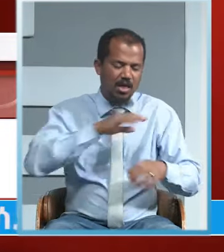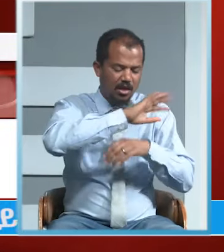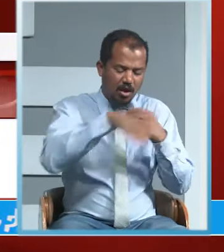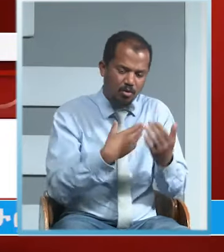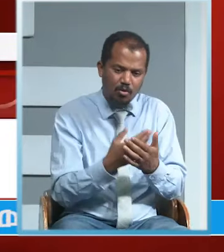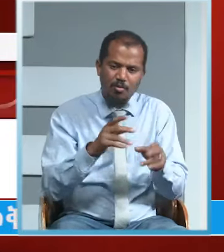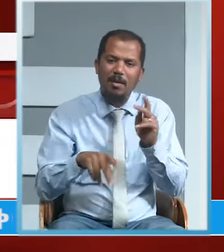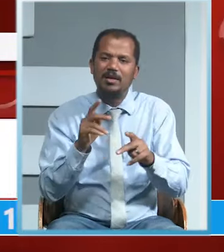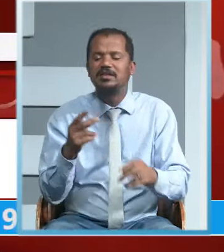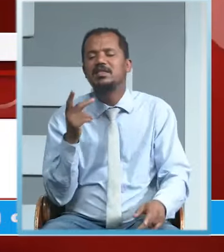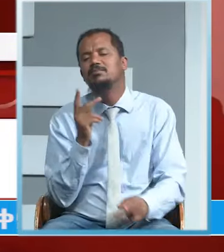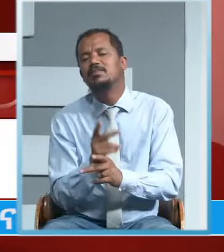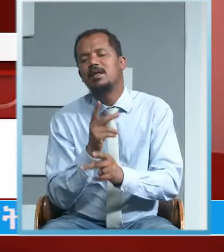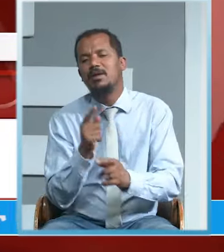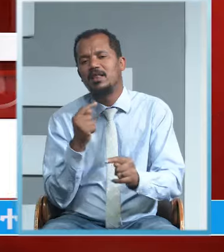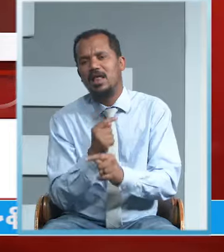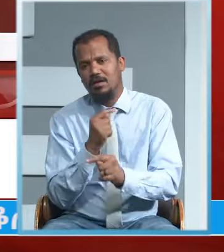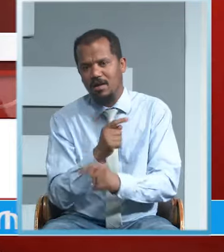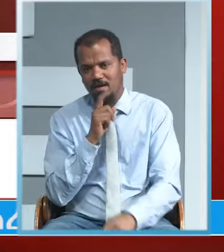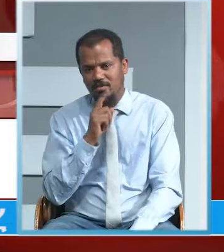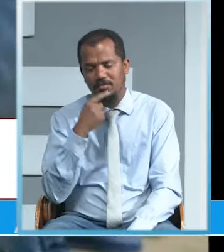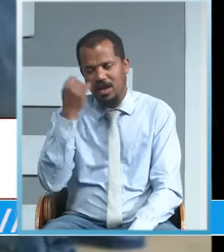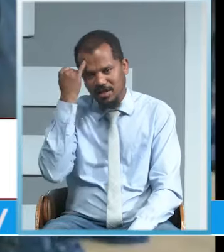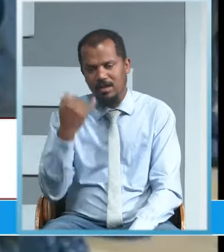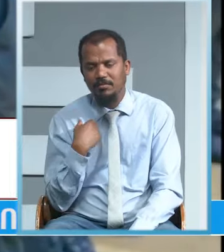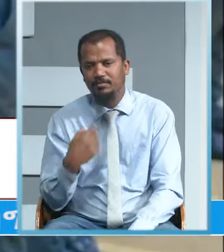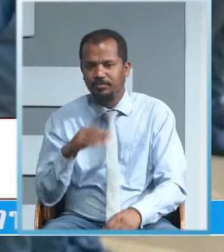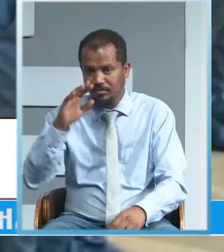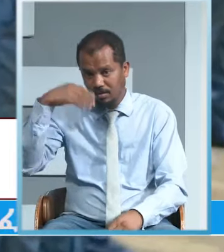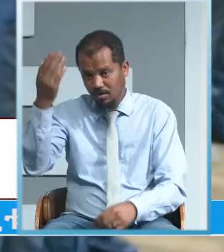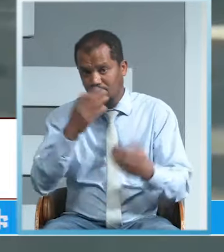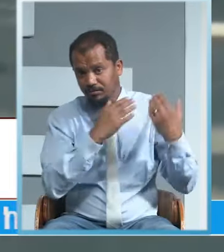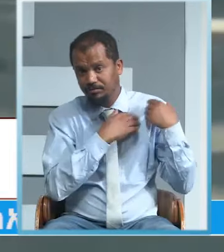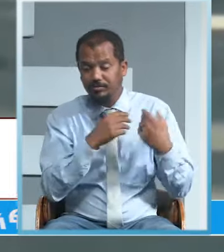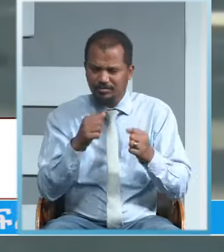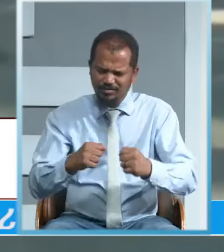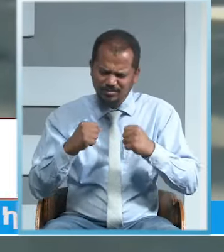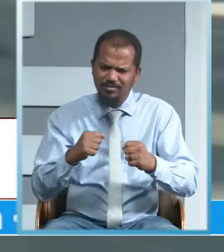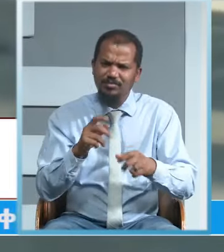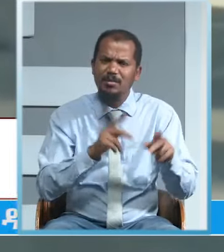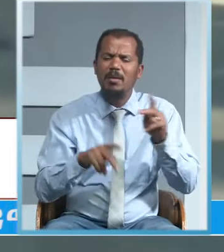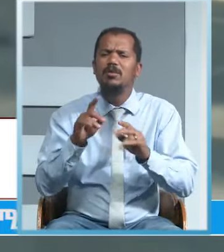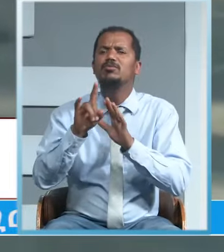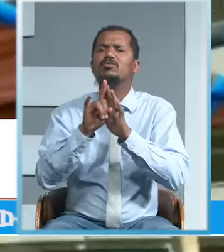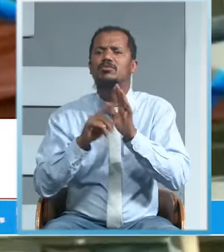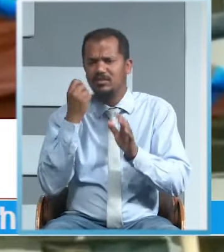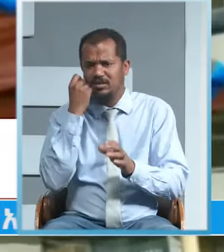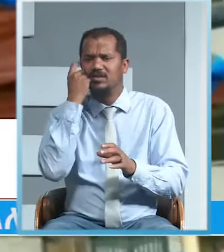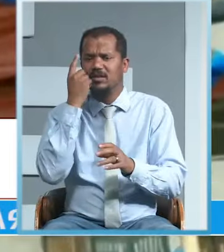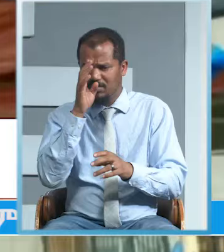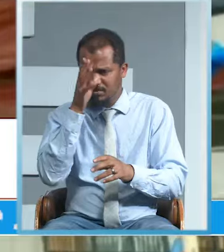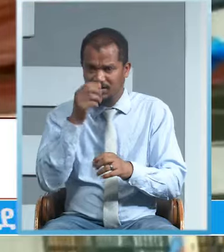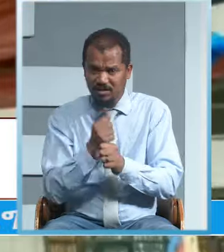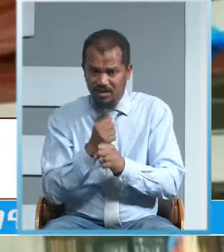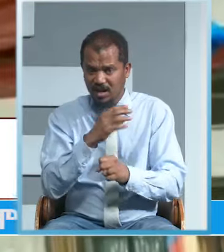ማህበረሰብ የሚጠበቅ ተግባር ነው የሚል ሀሳብ አለኝ። በቀጣይም ባለስልጣኑ አጠናክሮ በማህበረሰቡ ዘንድ ግንዛቤ የመፍጠር